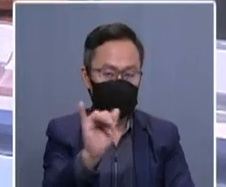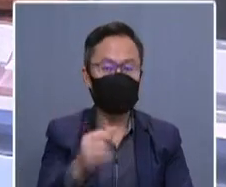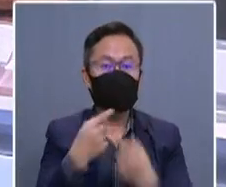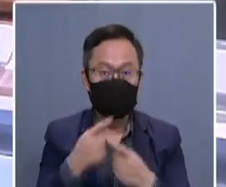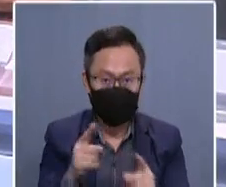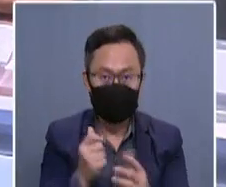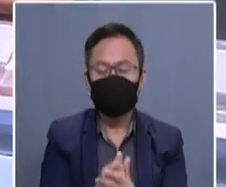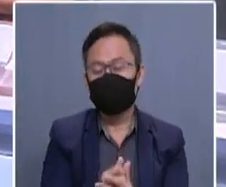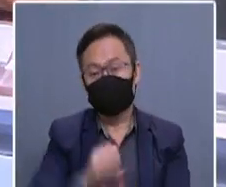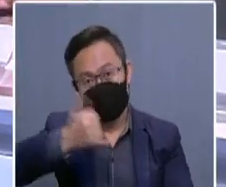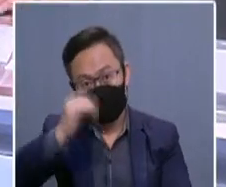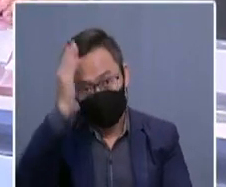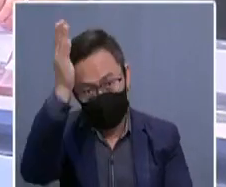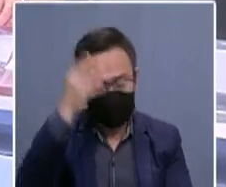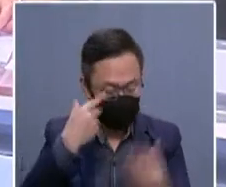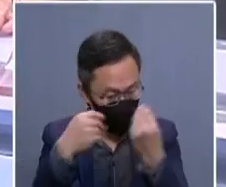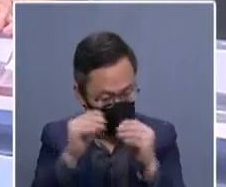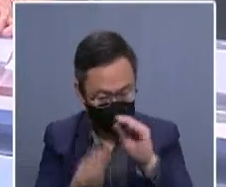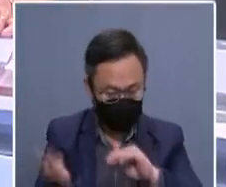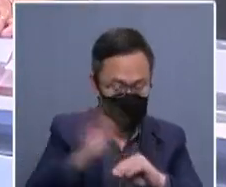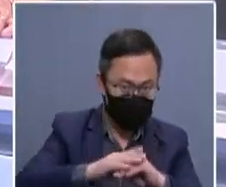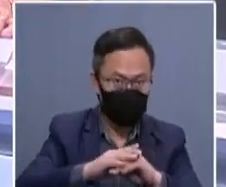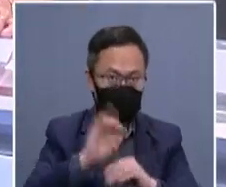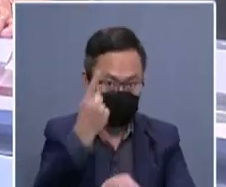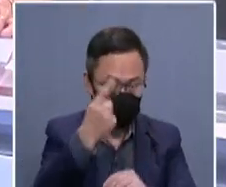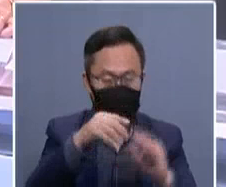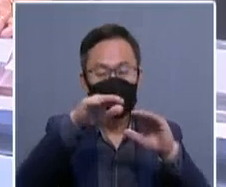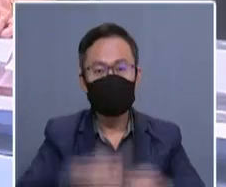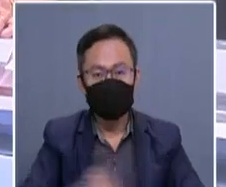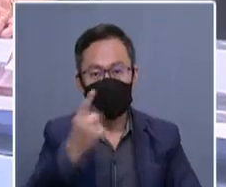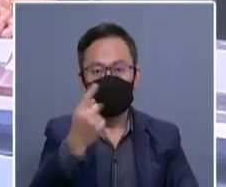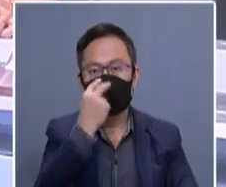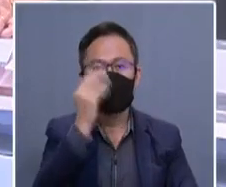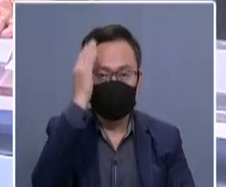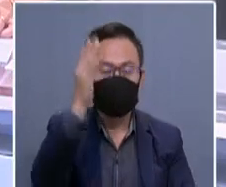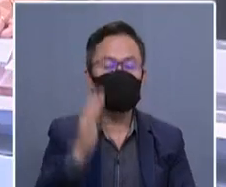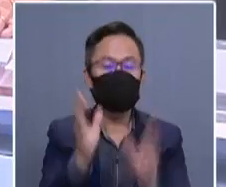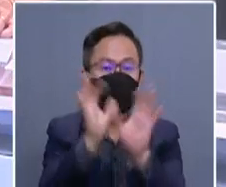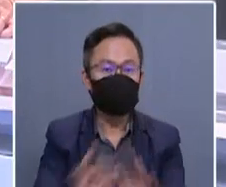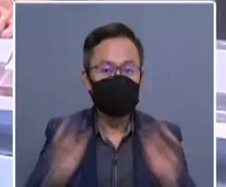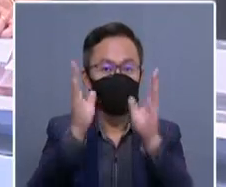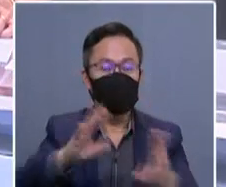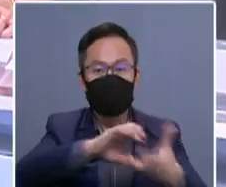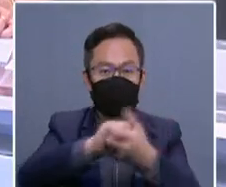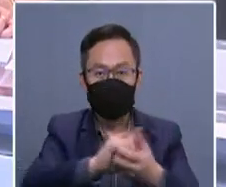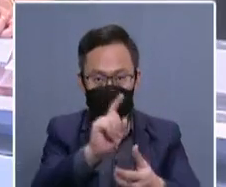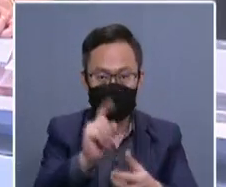ได้ตลอดเวลาว่าจะผ่อนคลายลงหรือว่าจะเข้มงวดเพิ่มมากขึ้นอันนี้ขึ้นอยู่กับเราทุกคนเนี่ยแหละฮะ ค่ะก็คือบังคับใช้ไปตั้